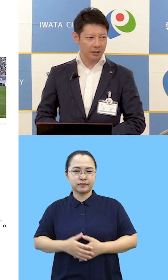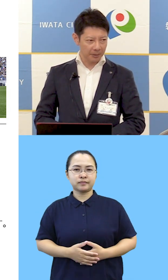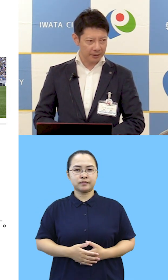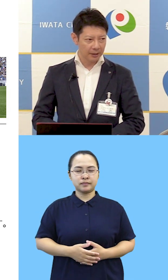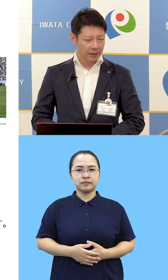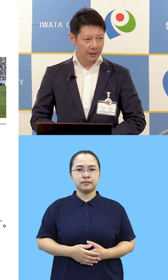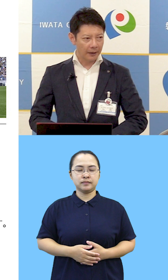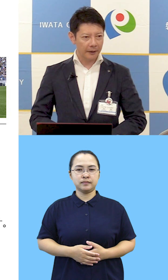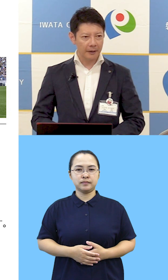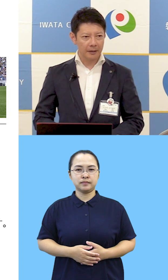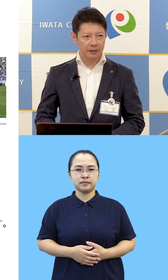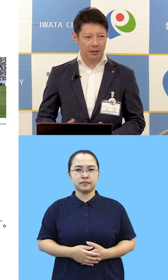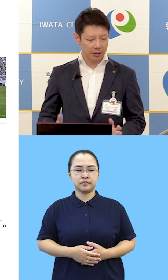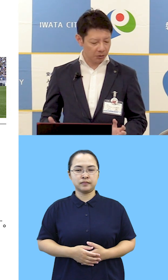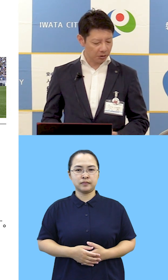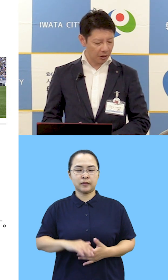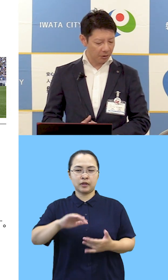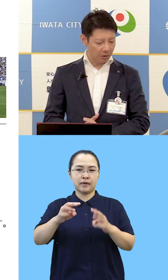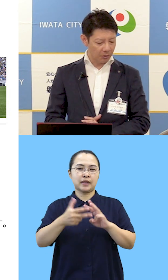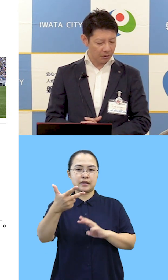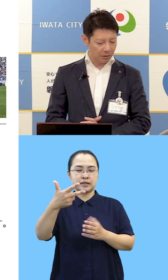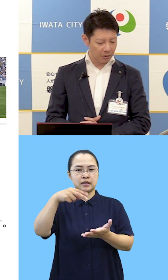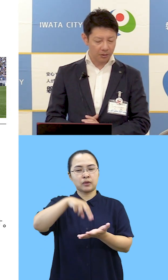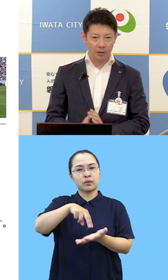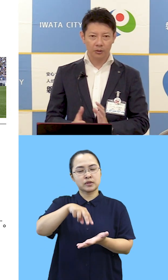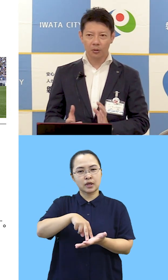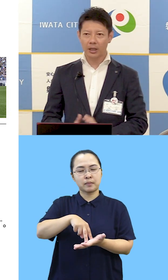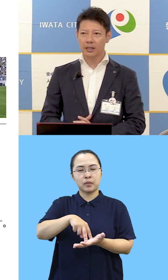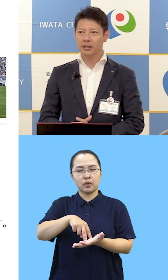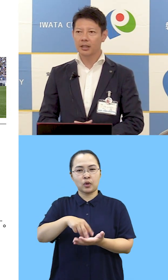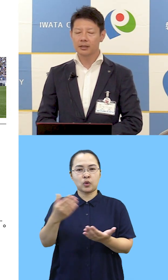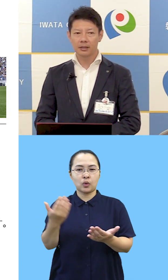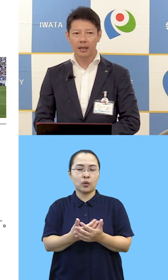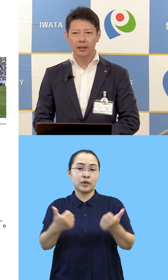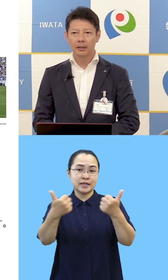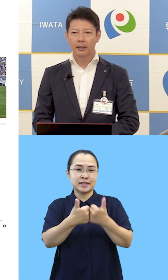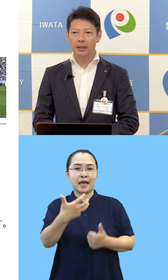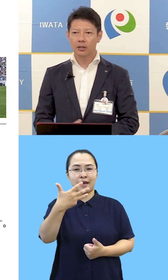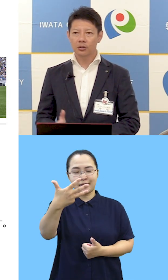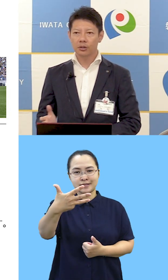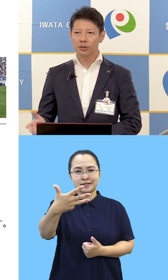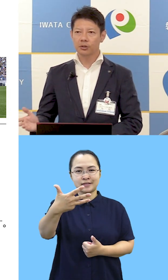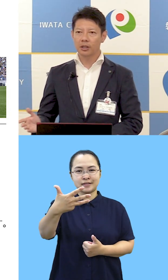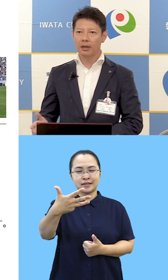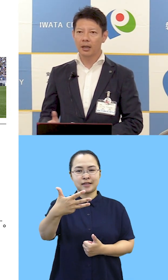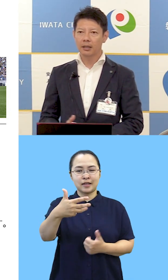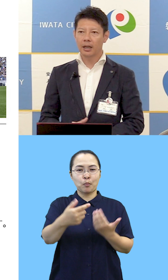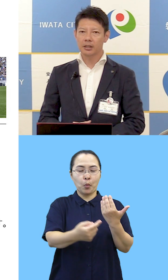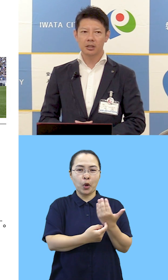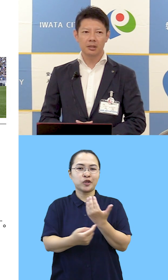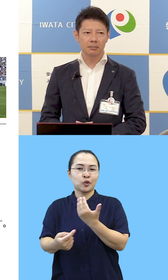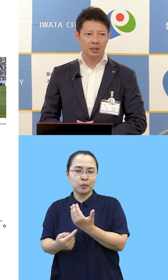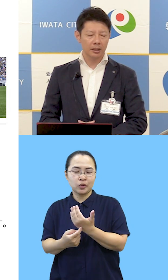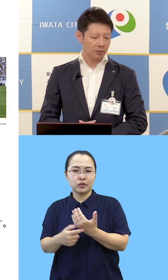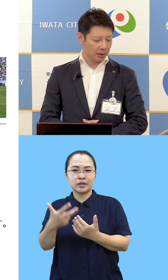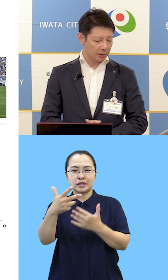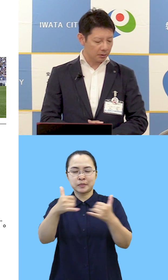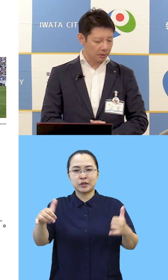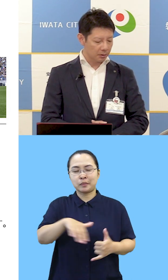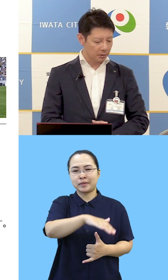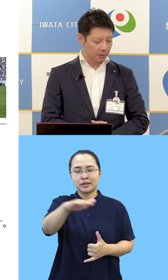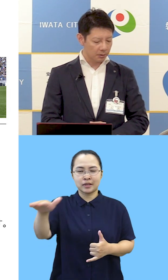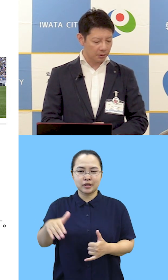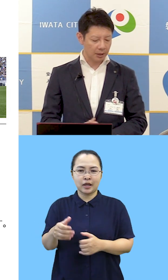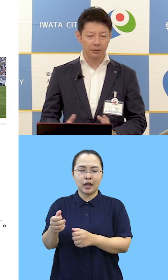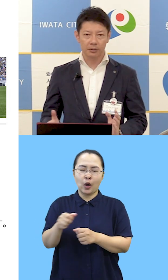ところであります。磐田市としても残り8試合ですね、 要所要所ではやはり市民みんなで応援